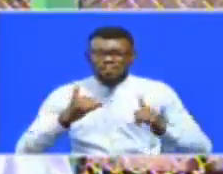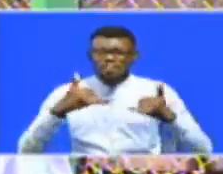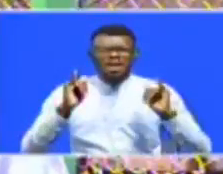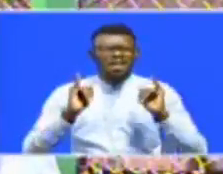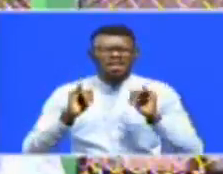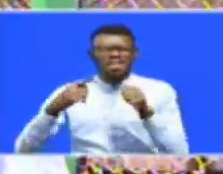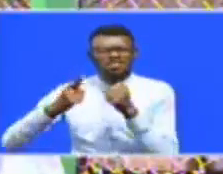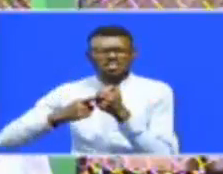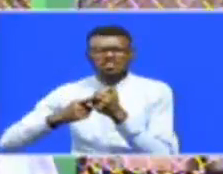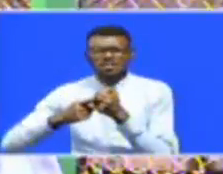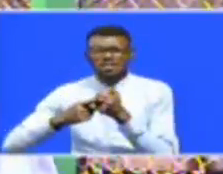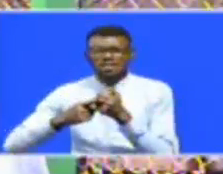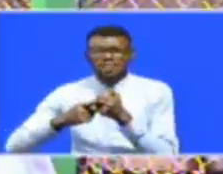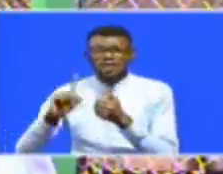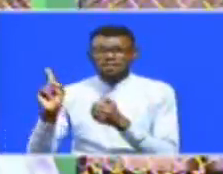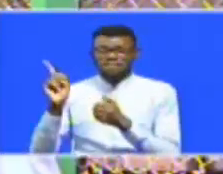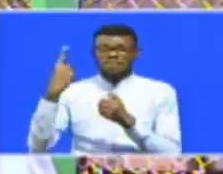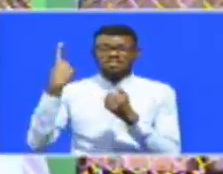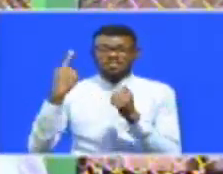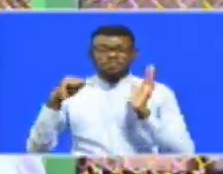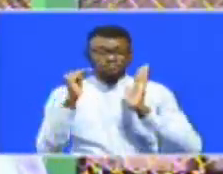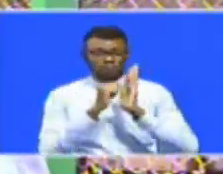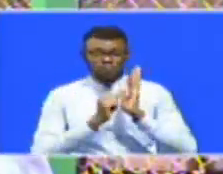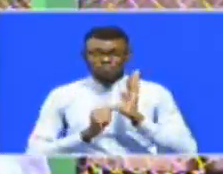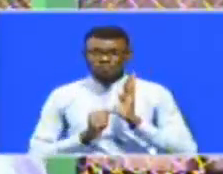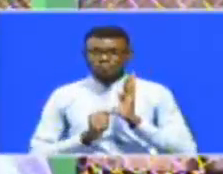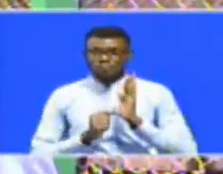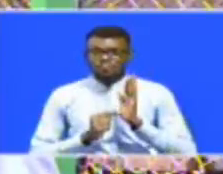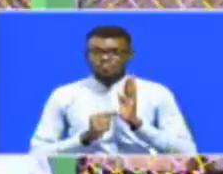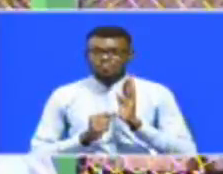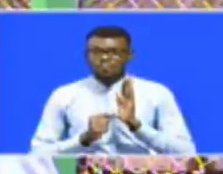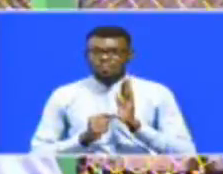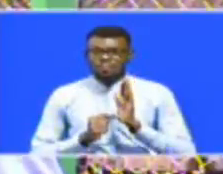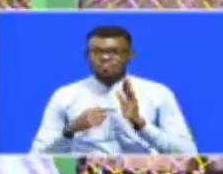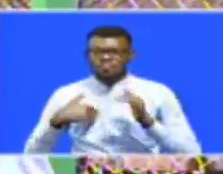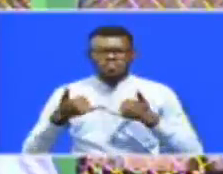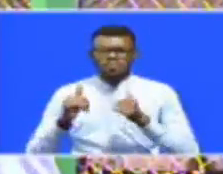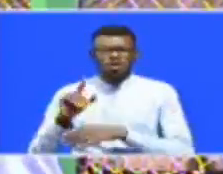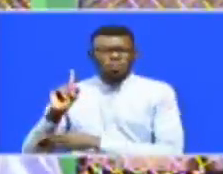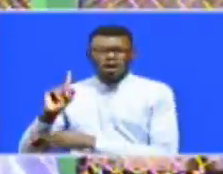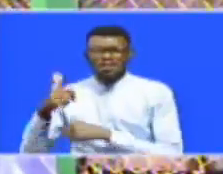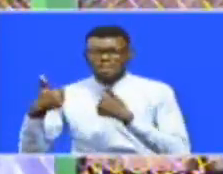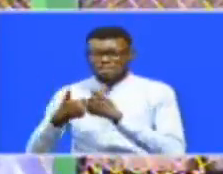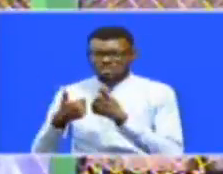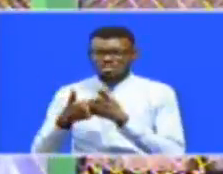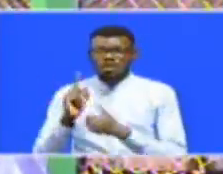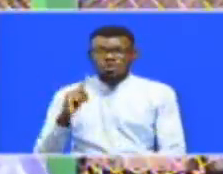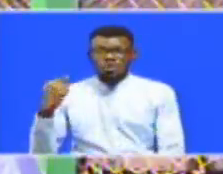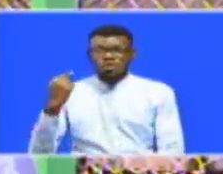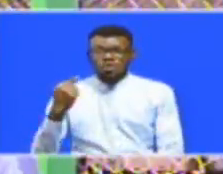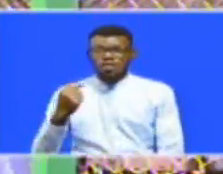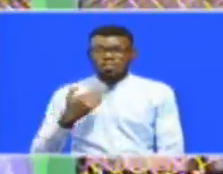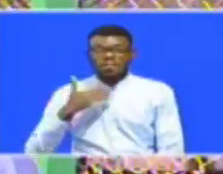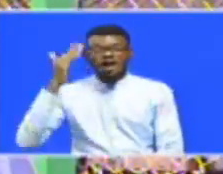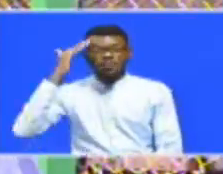sita. So first leg nilifungwa, hiyo first leg nikafungwa only one goal. So nilikuwa nimejua vile